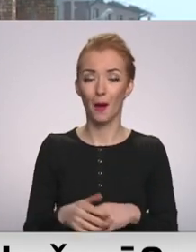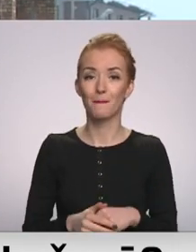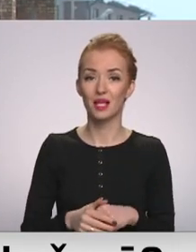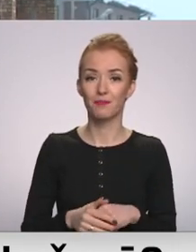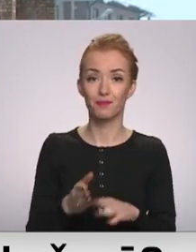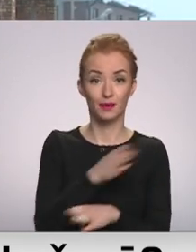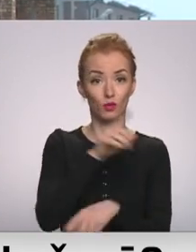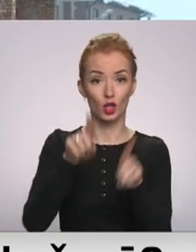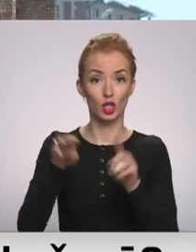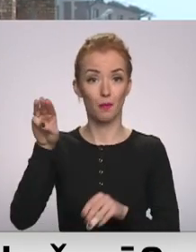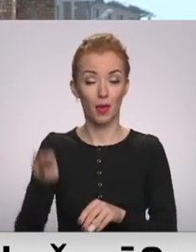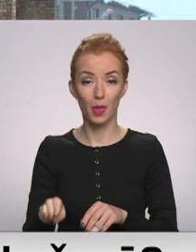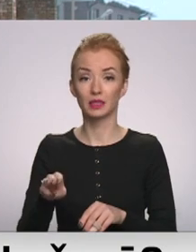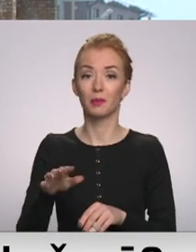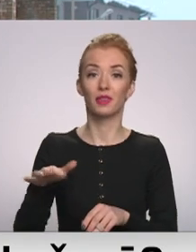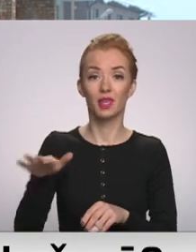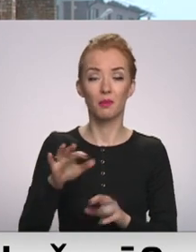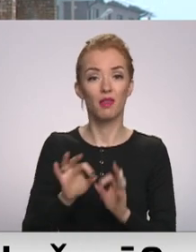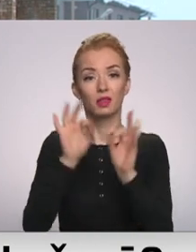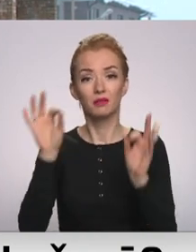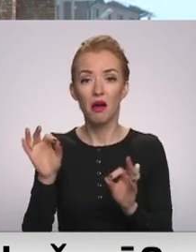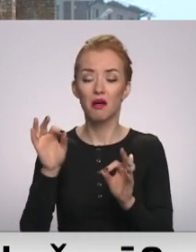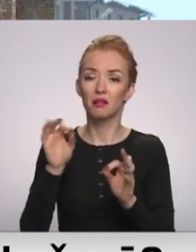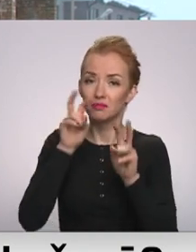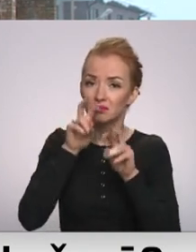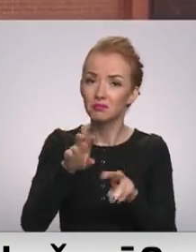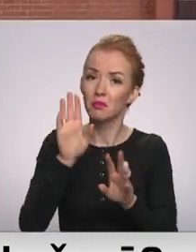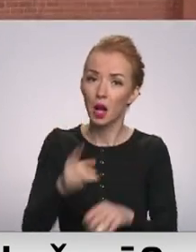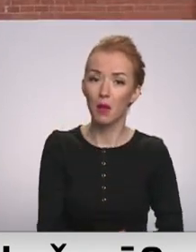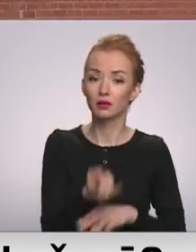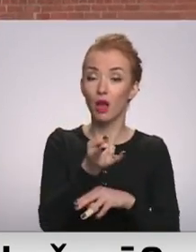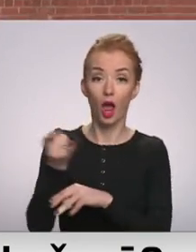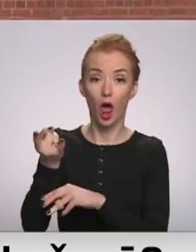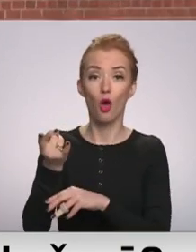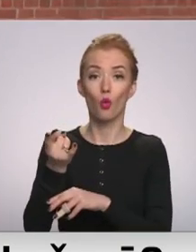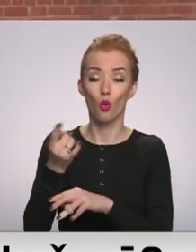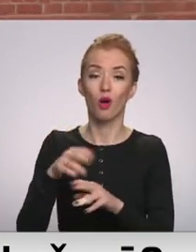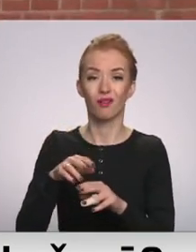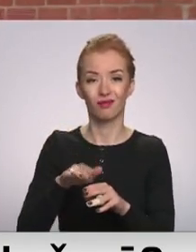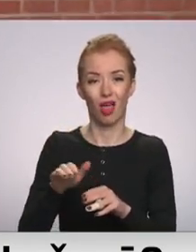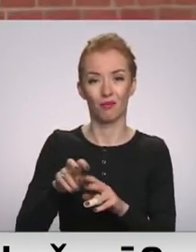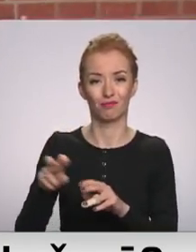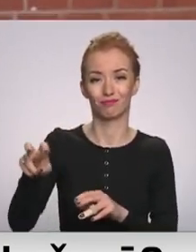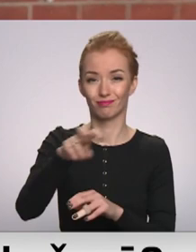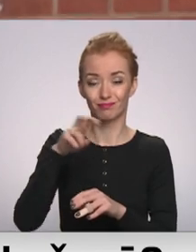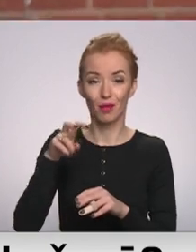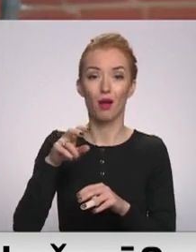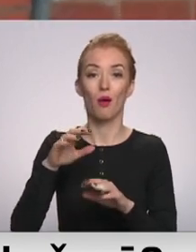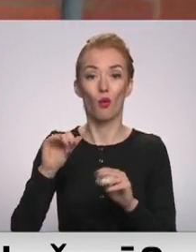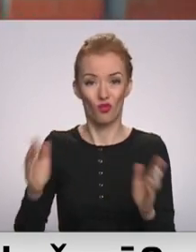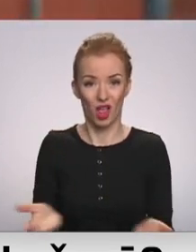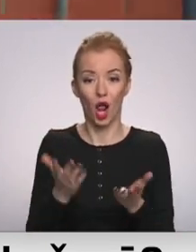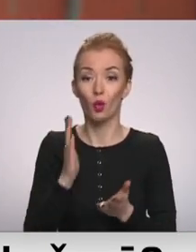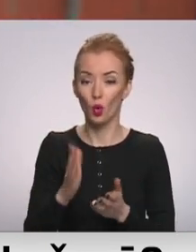pāris mēnešiem ģimene sāka interesēties par pacēlāja izbūvi kāpņu telpā. Tas ikdienu krietni atvieglotu, taču vienlaikus ir